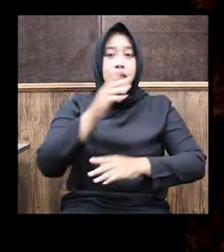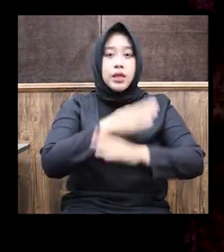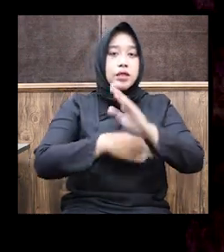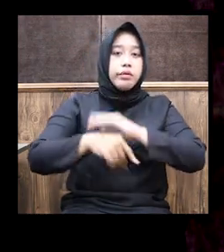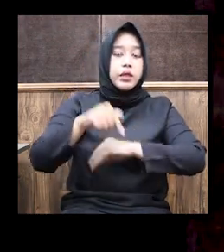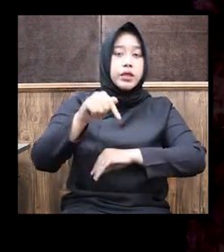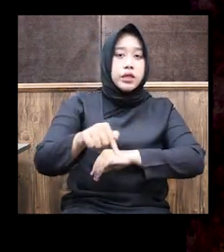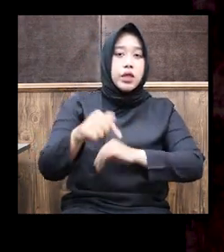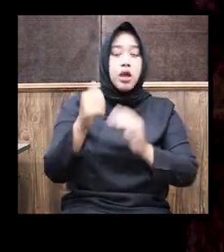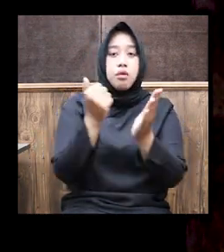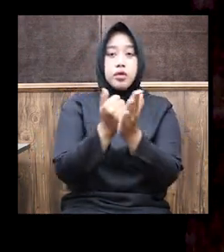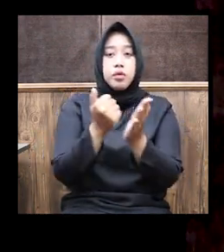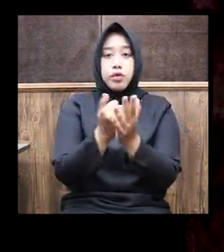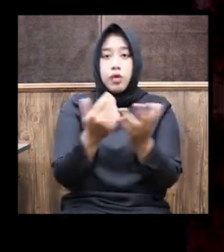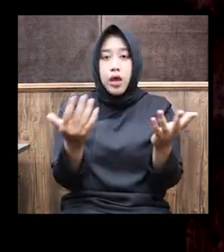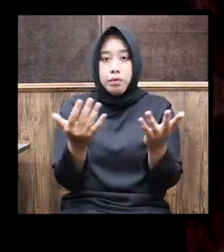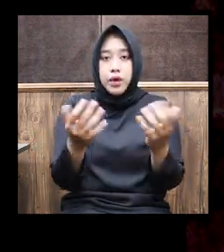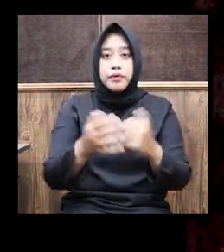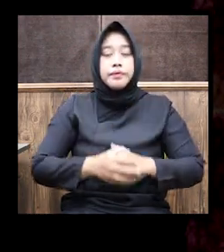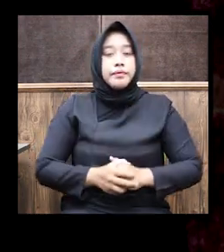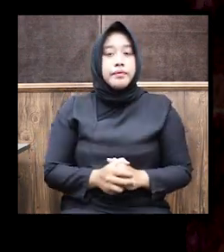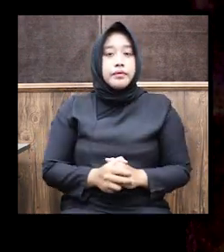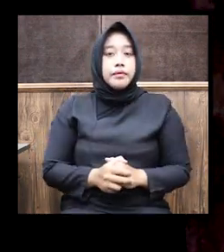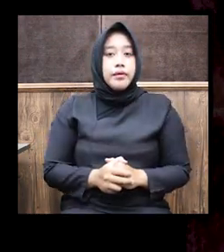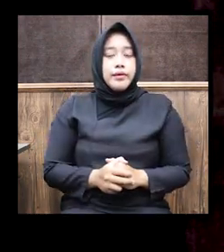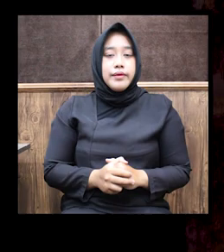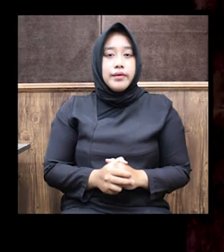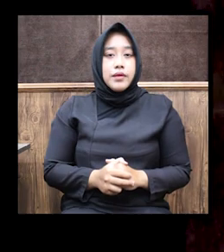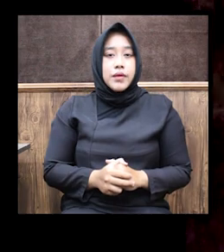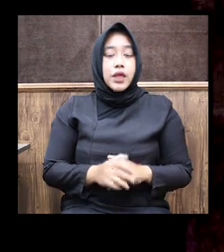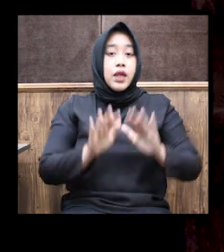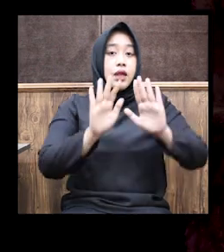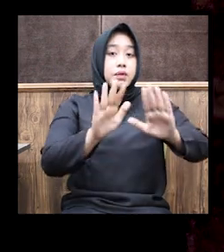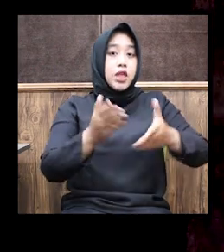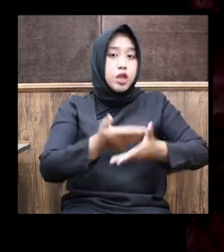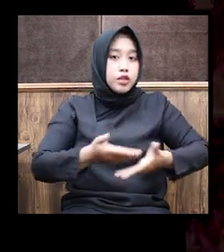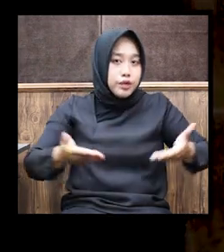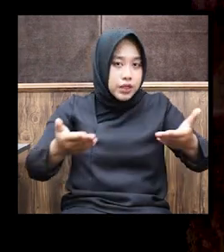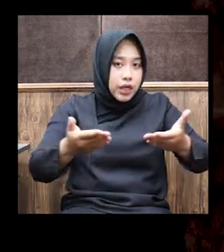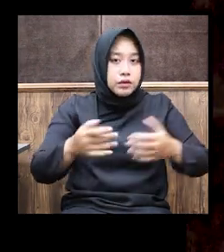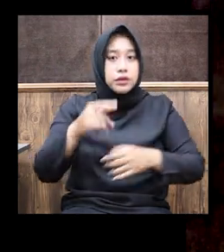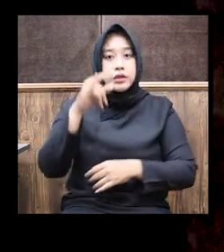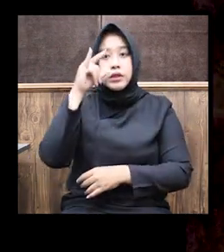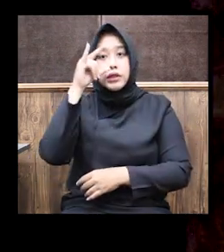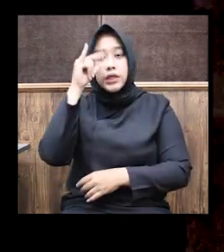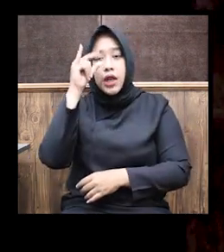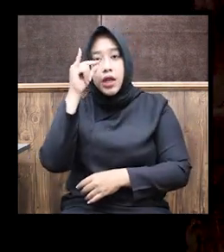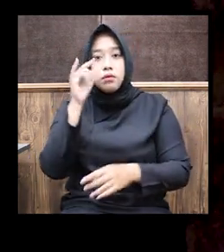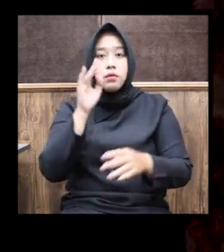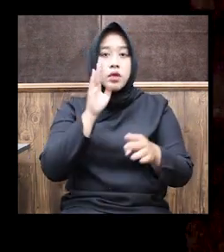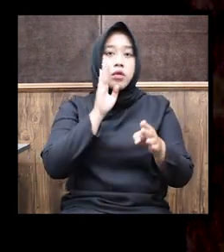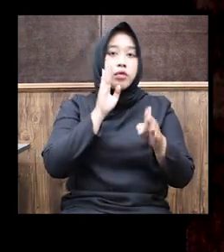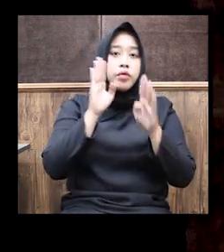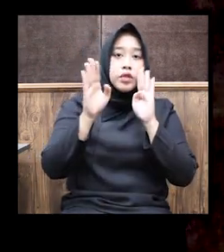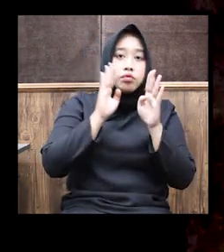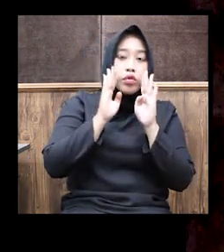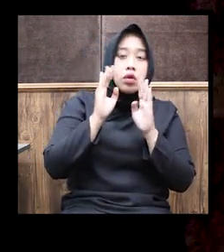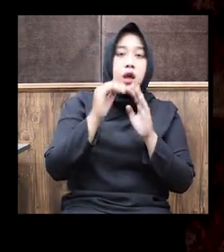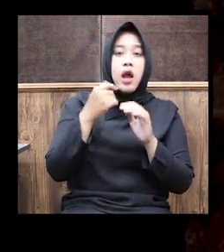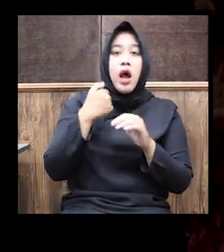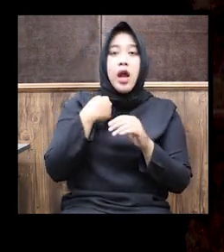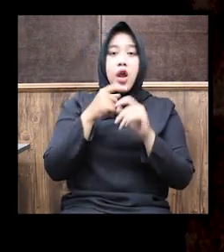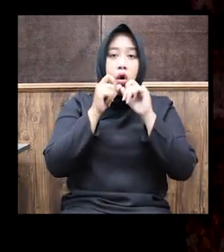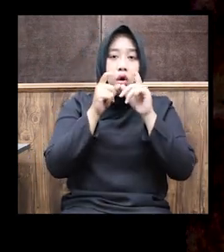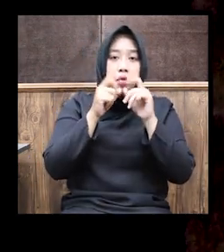yang memang ee melalui sosial media ya melalui Instagram atau Facebook menyampaikan ke kami